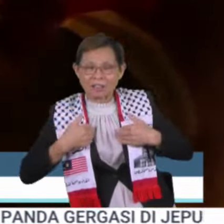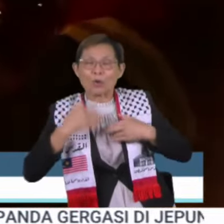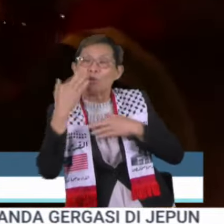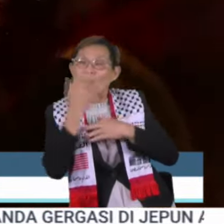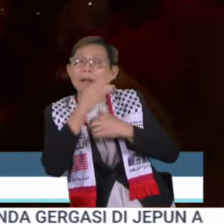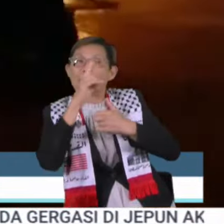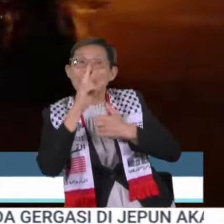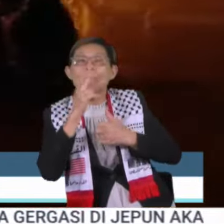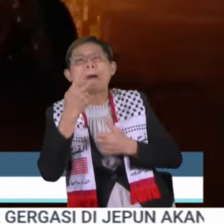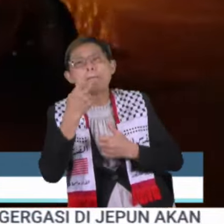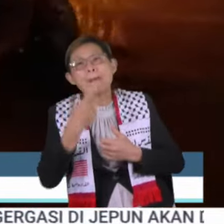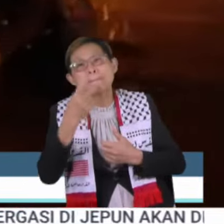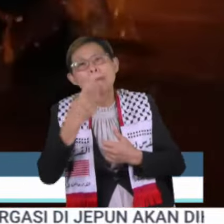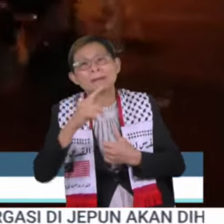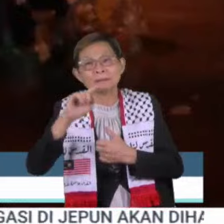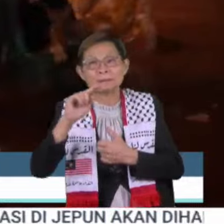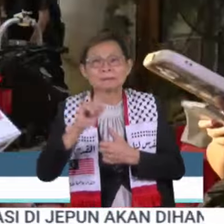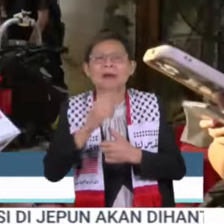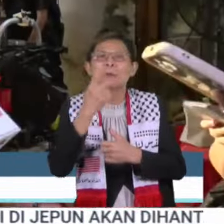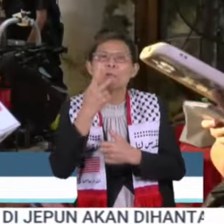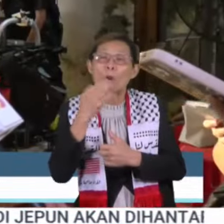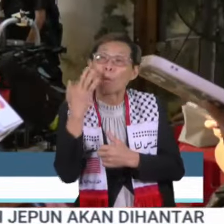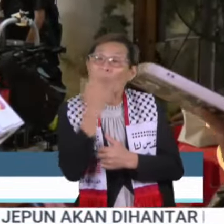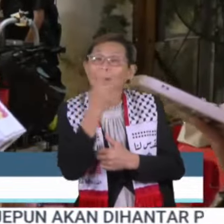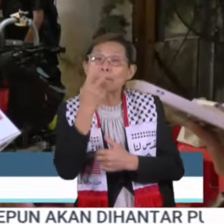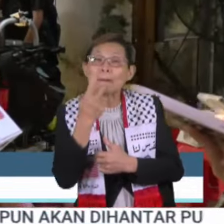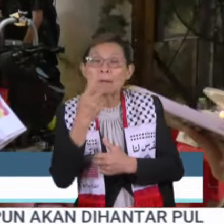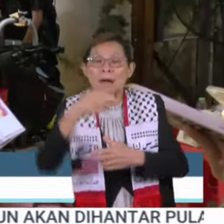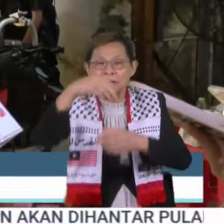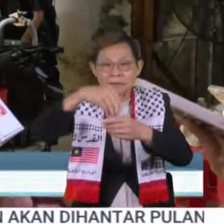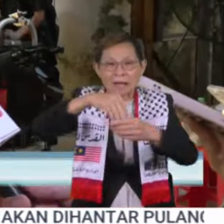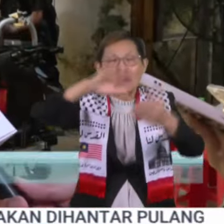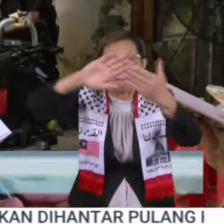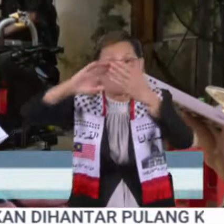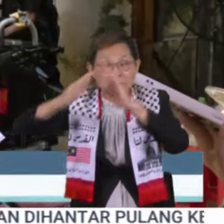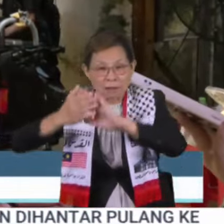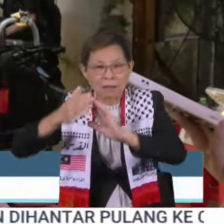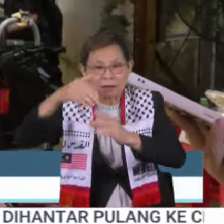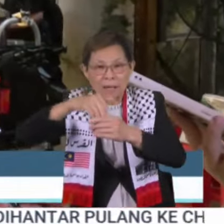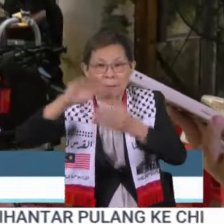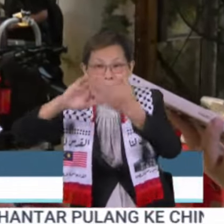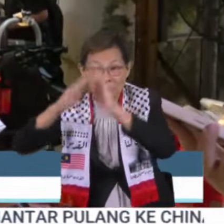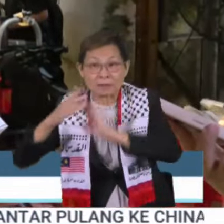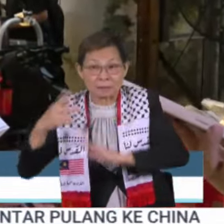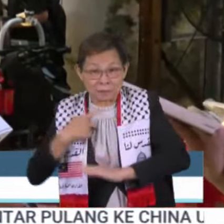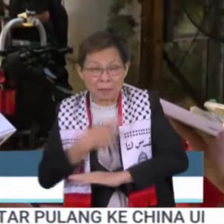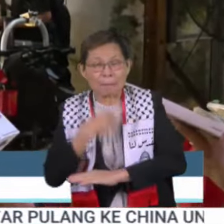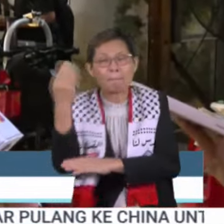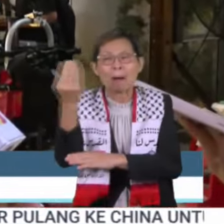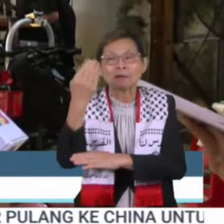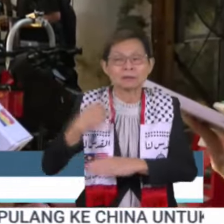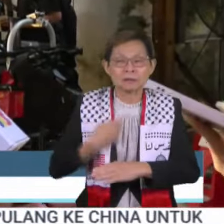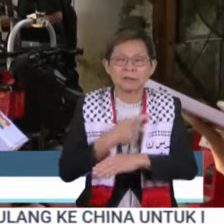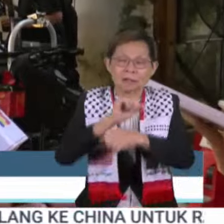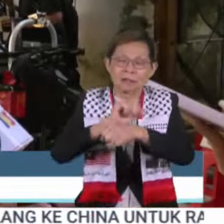warna merah jambu senja. Dalam masyarakat kita, biasanya